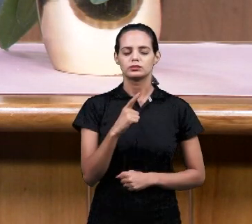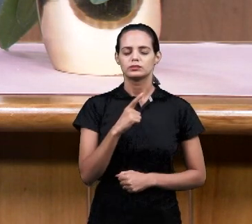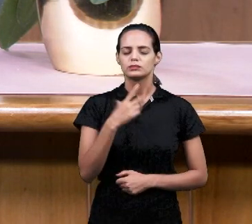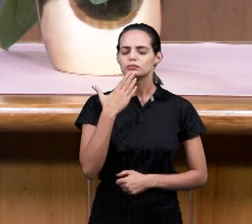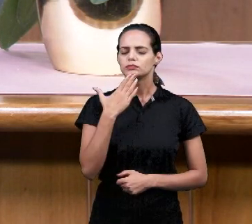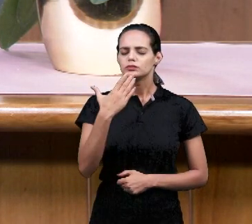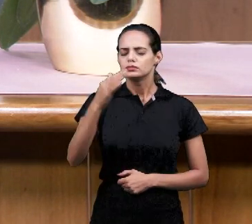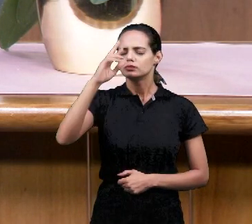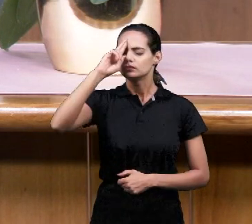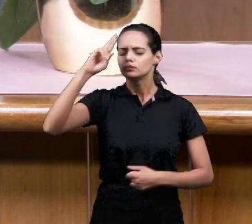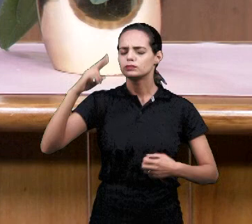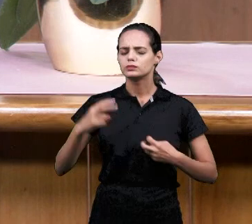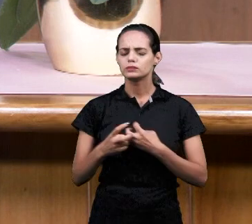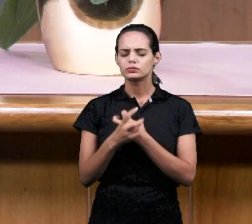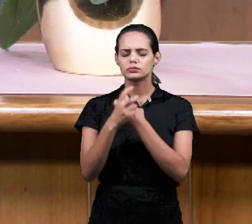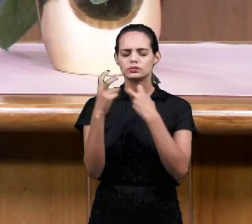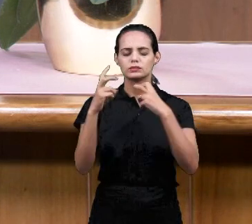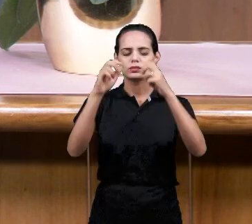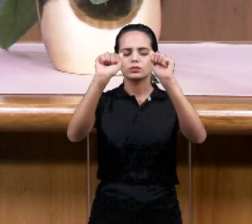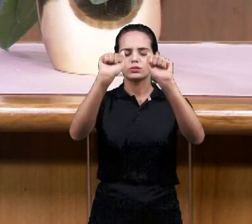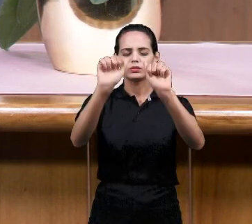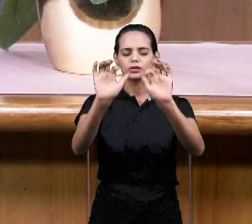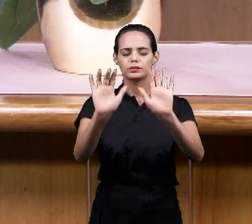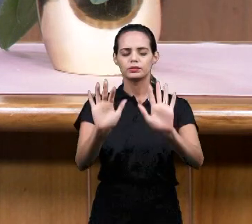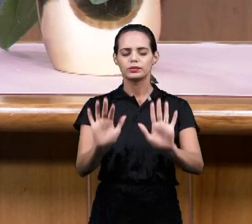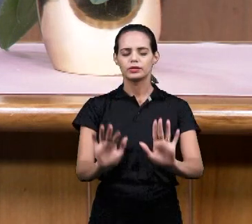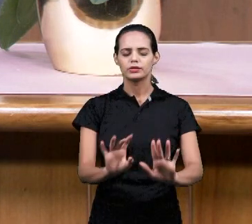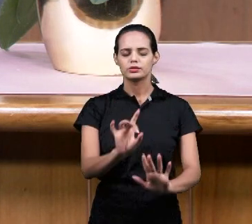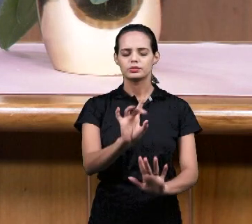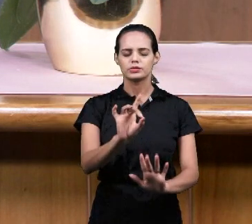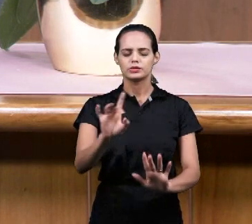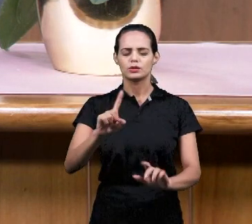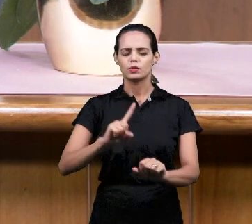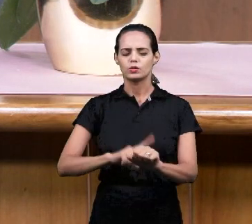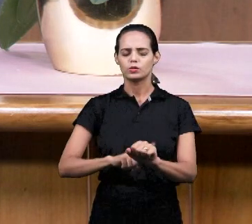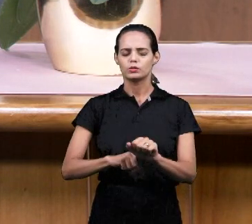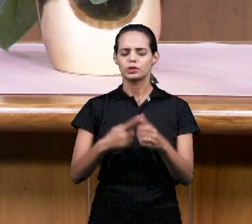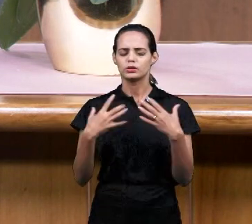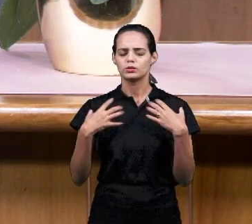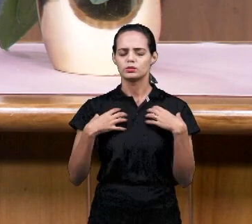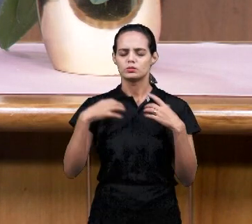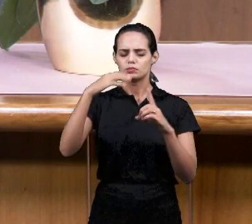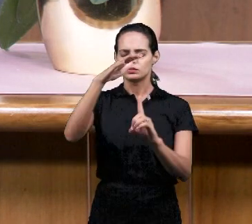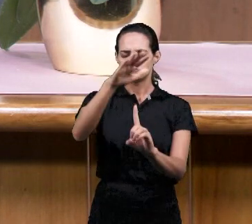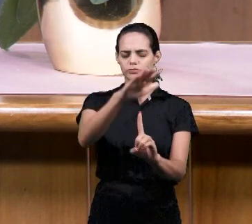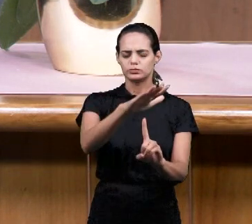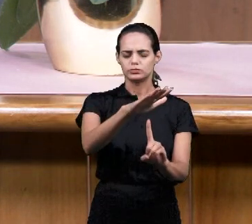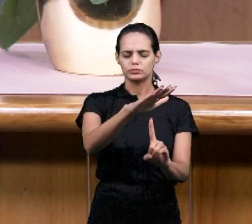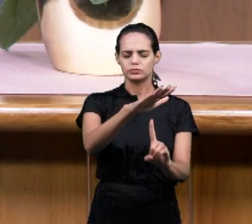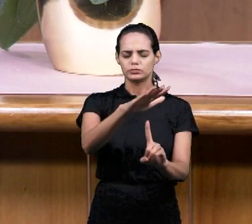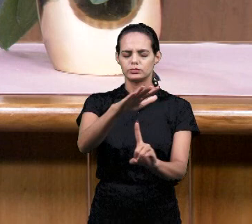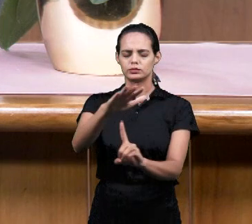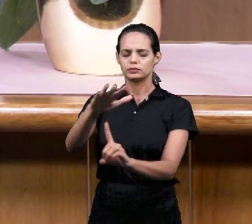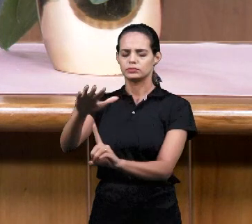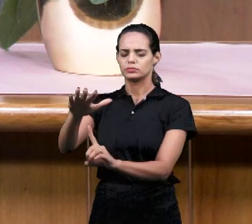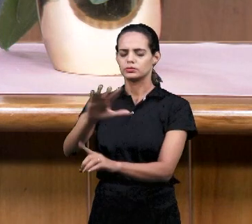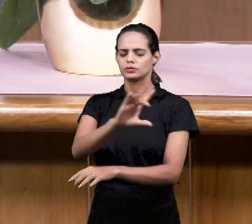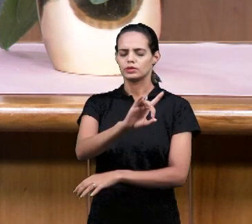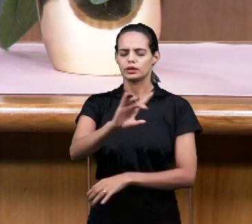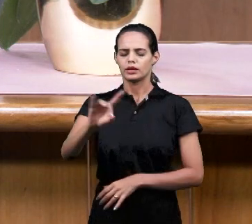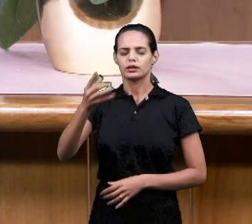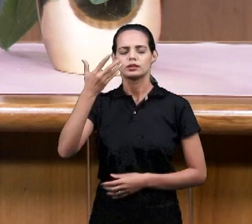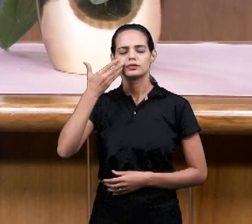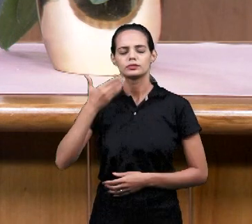toute spéciale dans l'acte de cette imposition de main sur chacune de nos enfants intermédiaires et